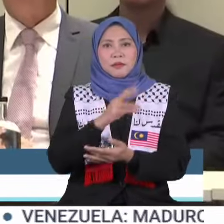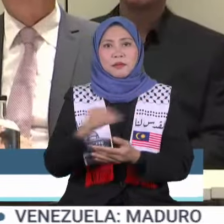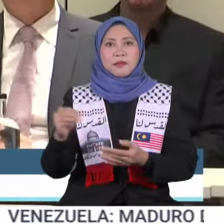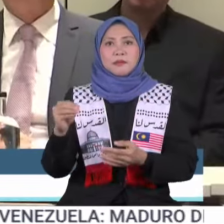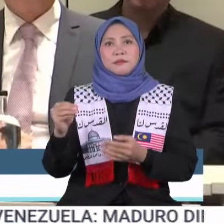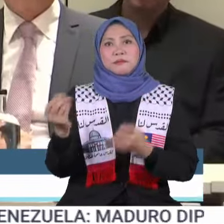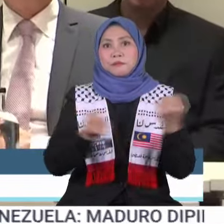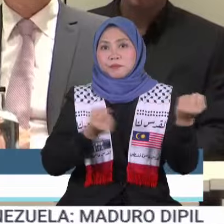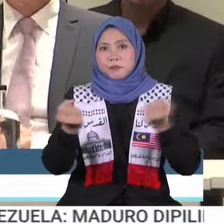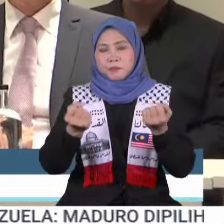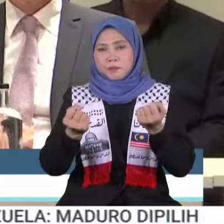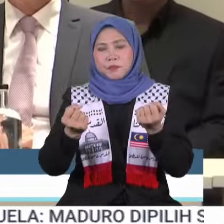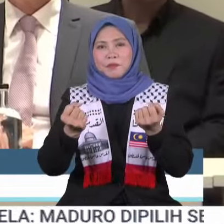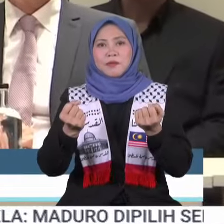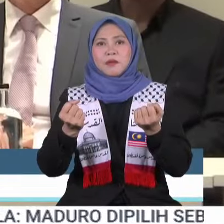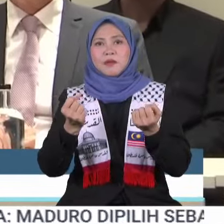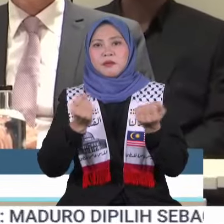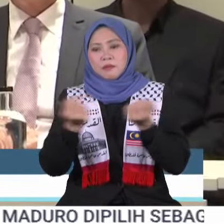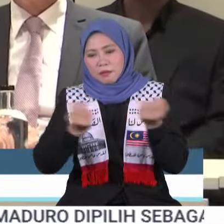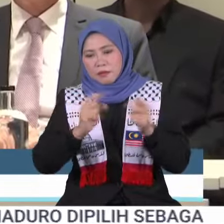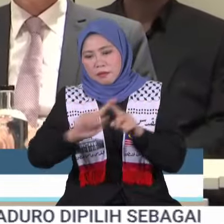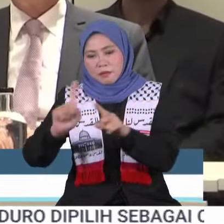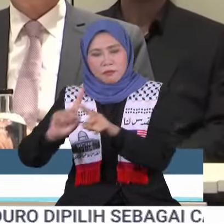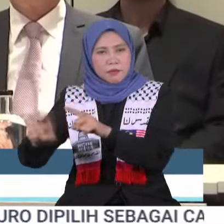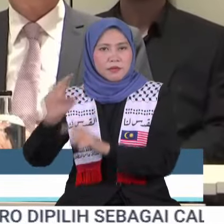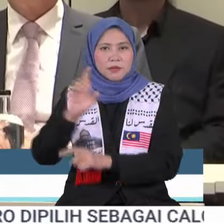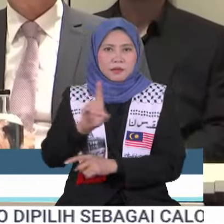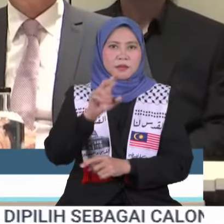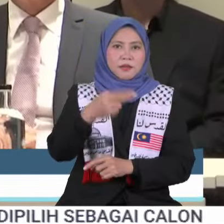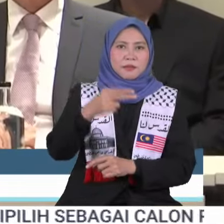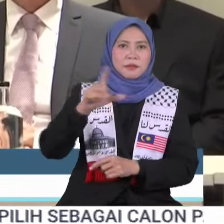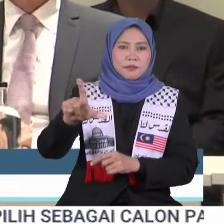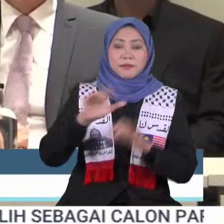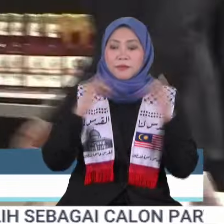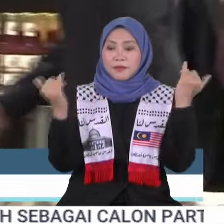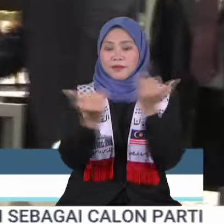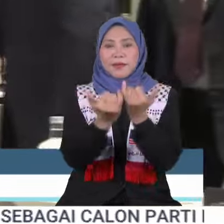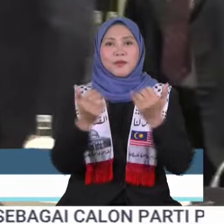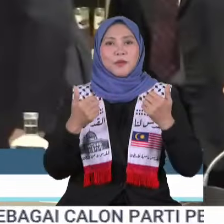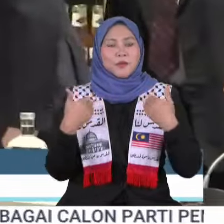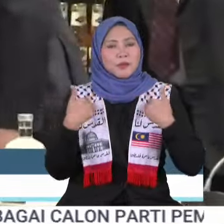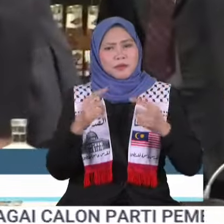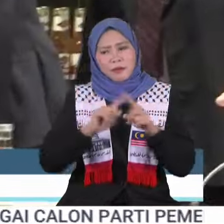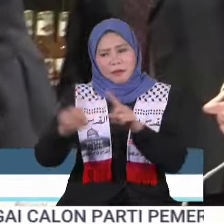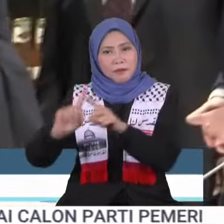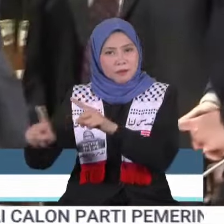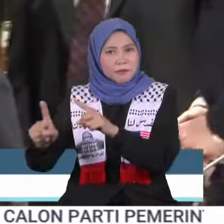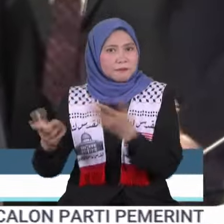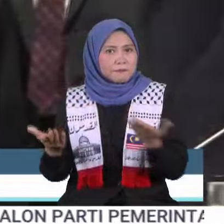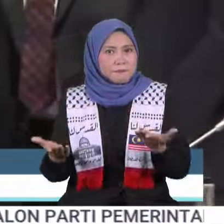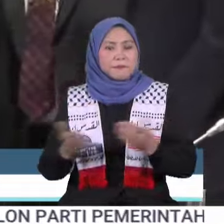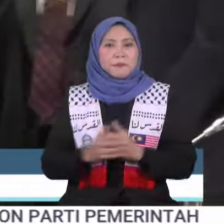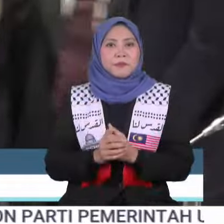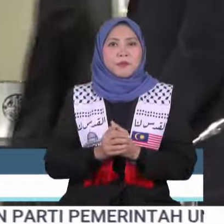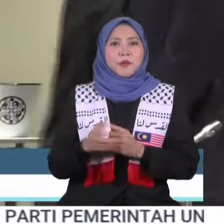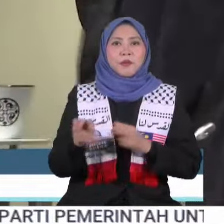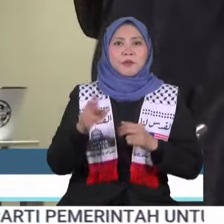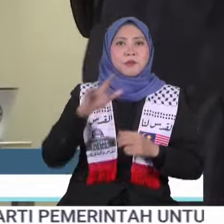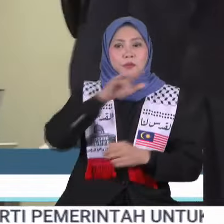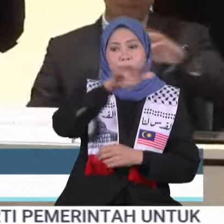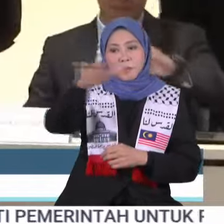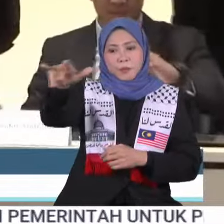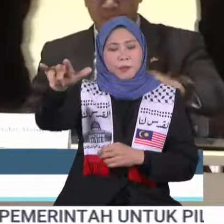automotif Volkswagen dan Syarikat logistik DHL beberapa Syarikat dengan skop sektor lain antaranya Syarikat aerospace